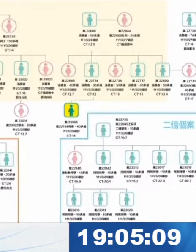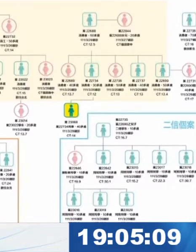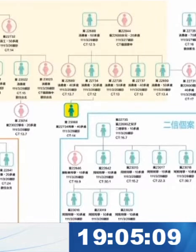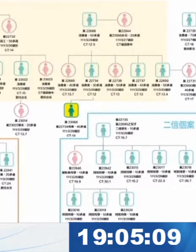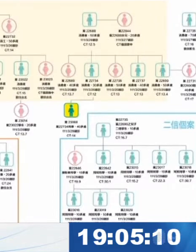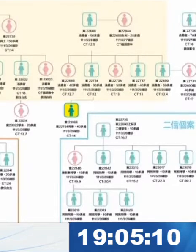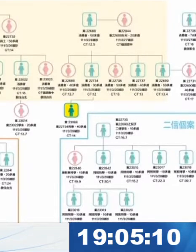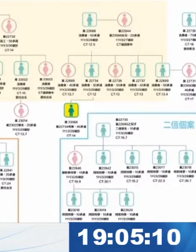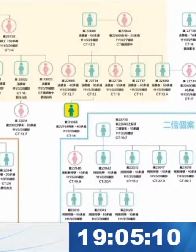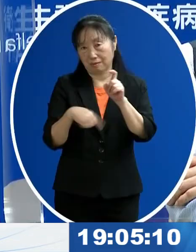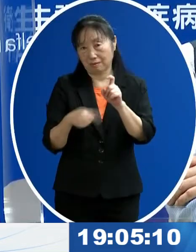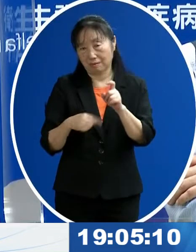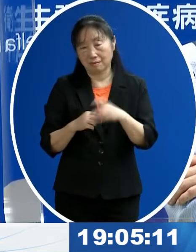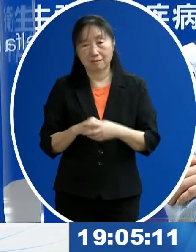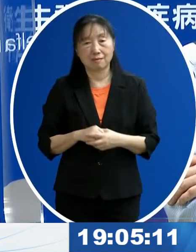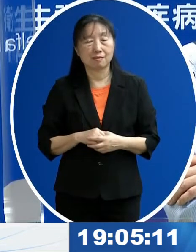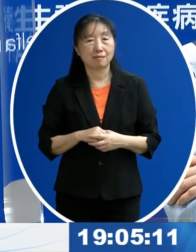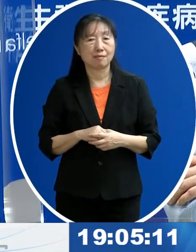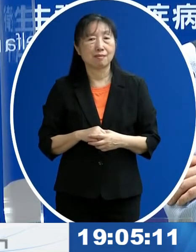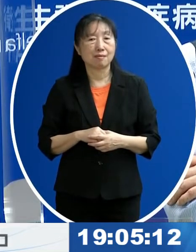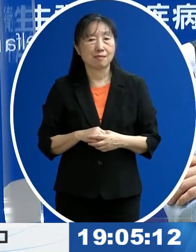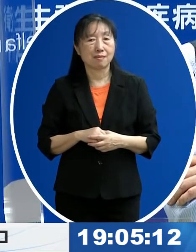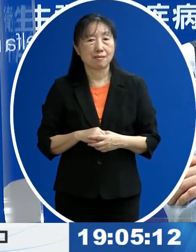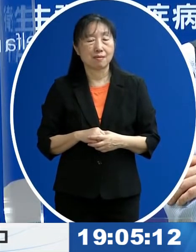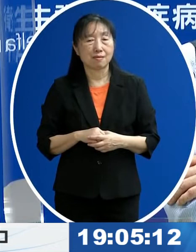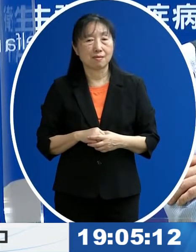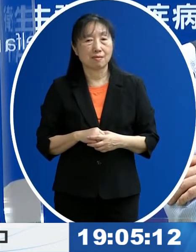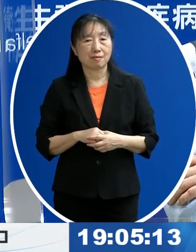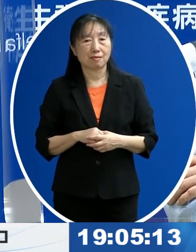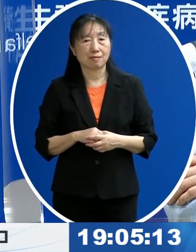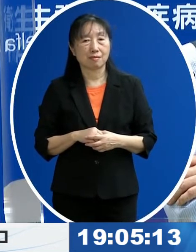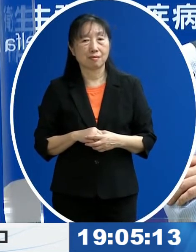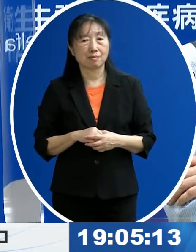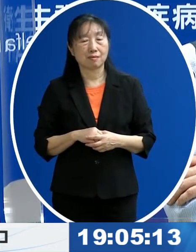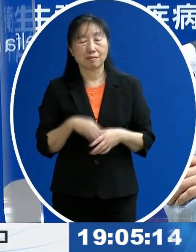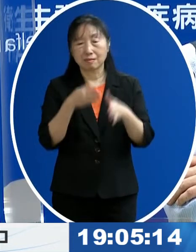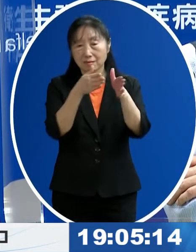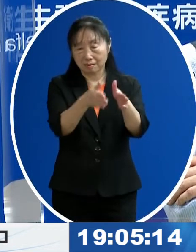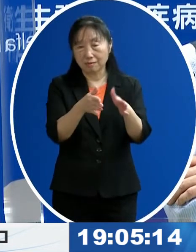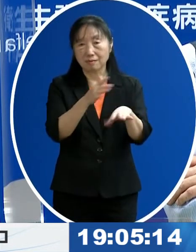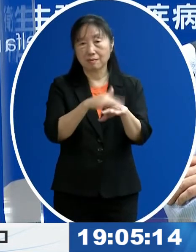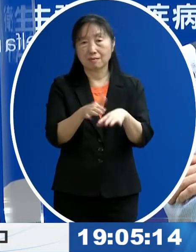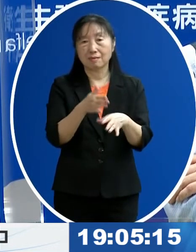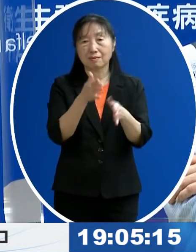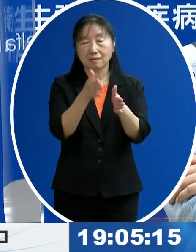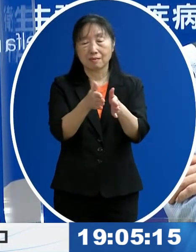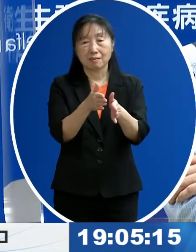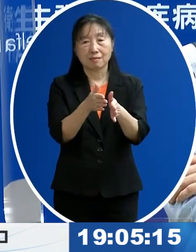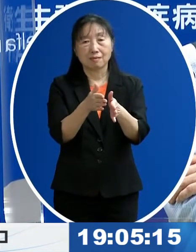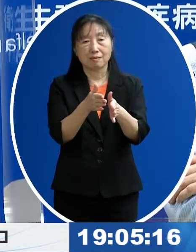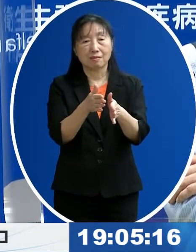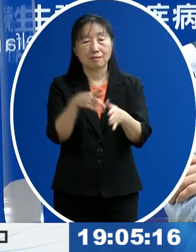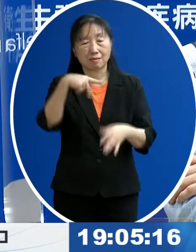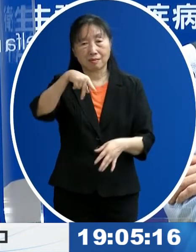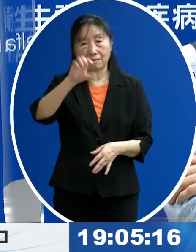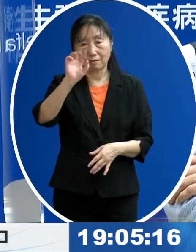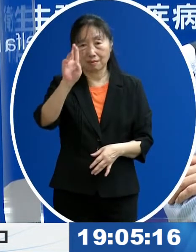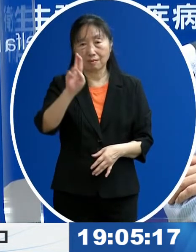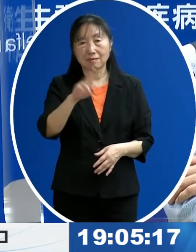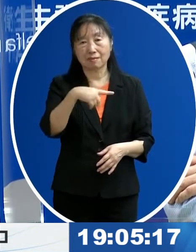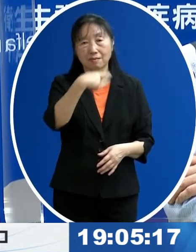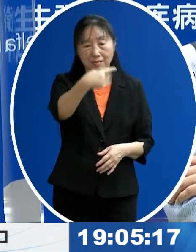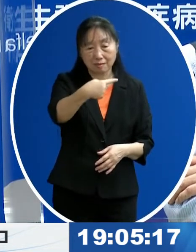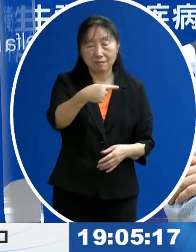上去染疫的。 好，那我们现在对基隆市警察局，我们是要求他们这前三，除了那天 PCR 阴性之